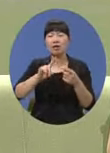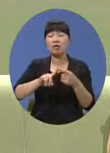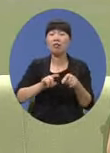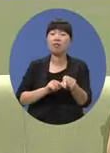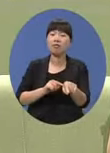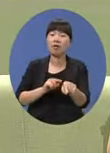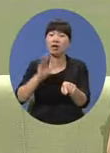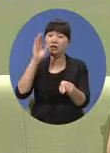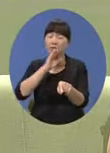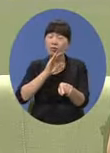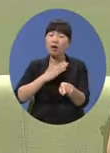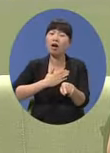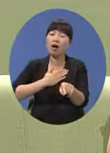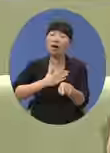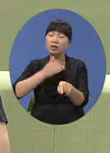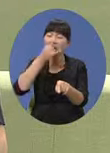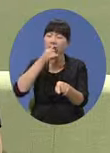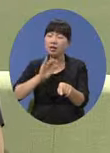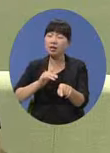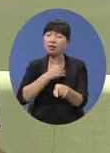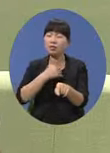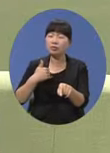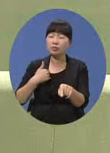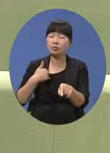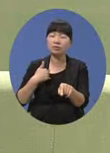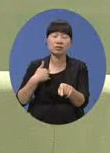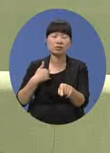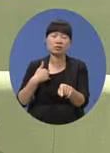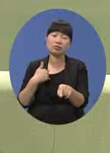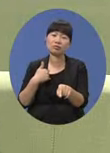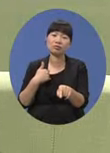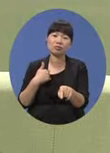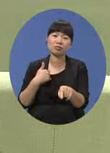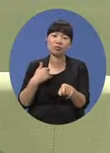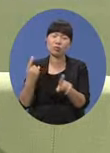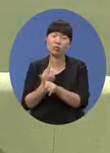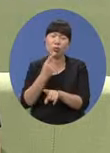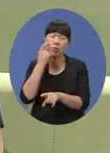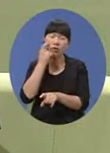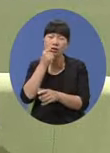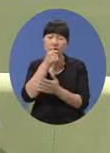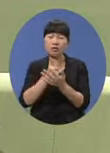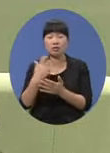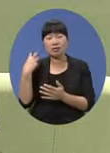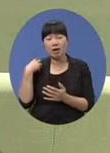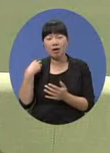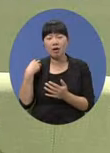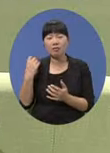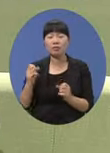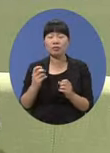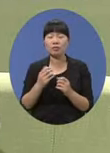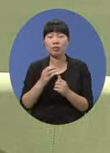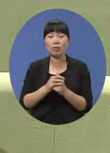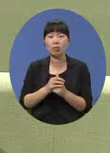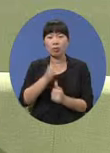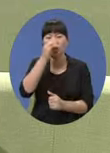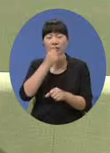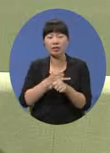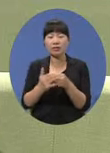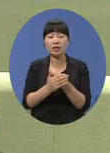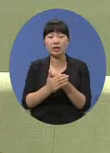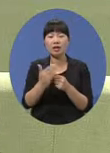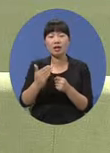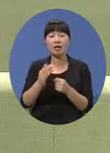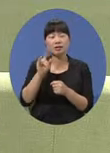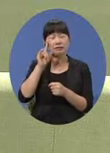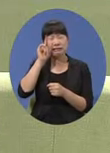또 나쁜 거 아는데 내가 충분히 이걸 할수 없다는 자에 대한 자책감, 이런 것까지 겹치면서 상당한 이게 또 하나의 또